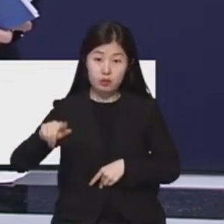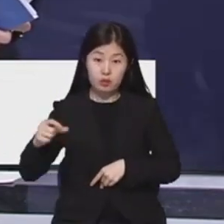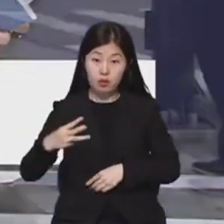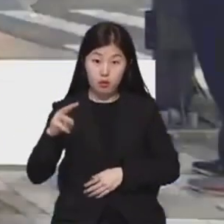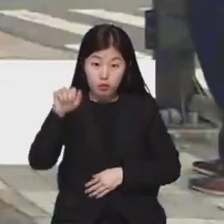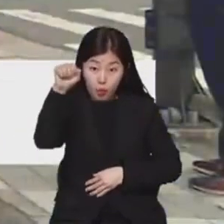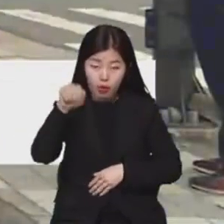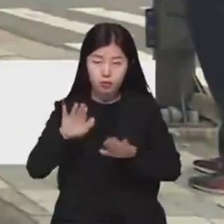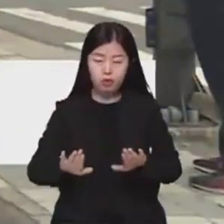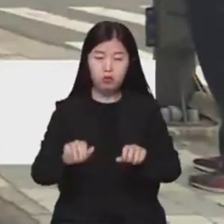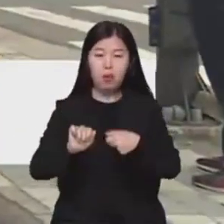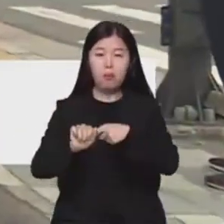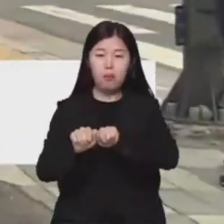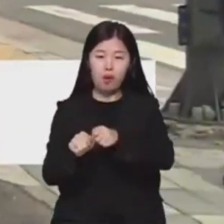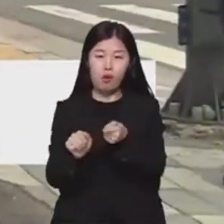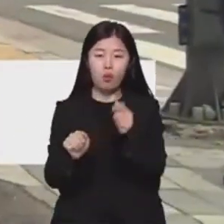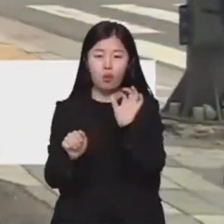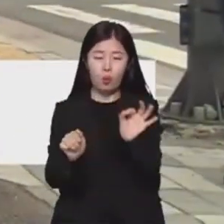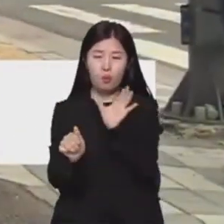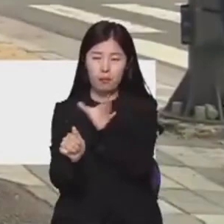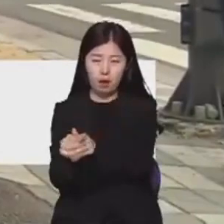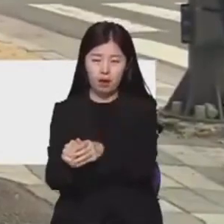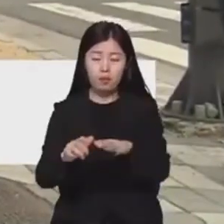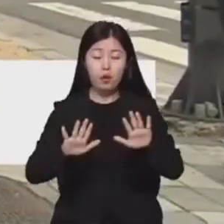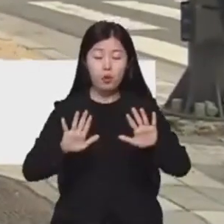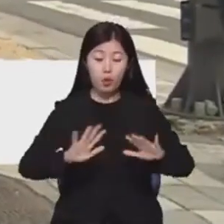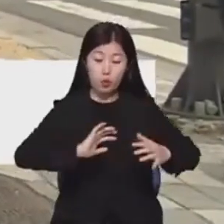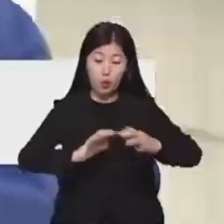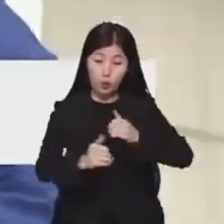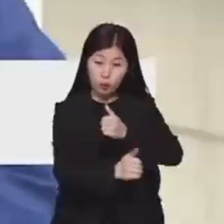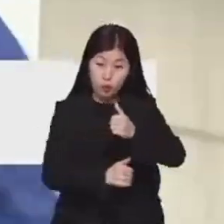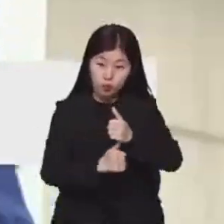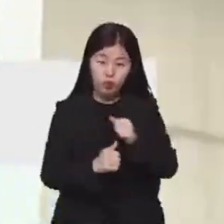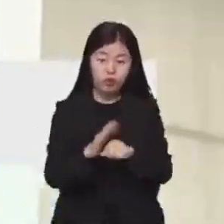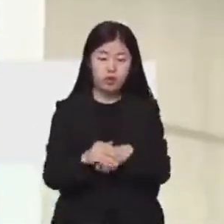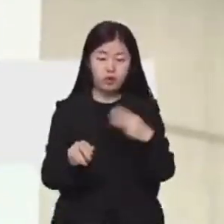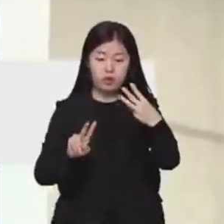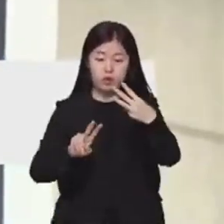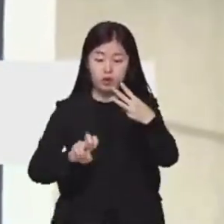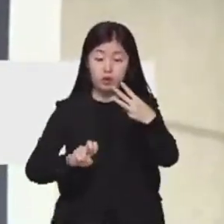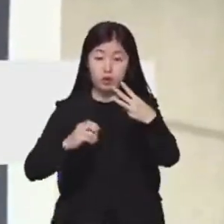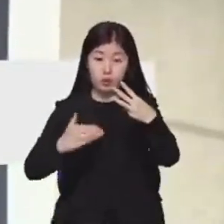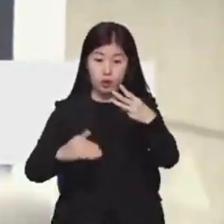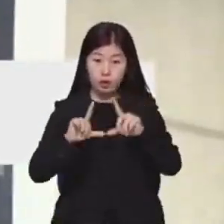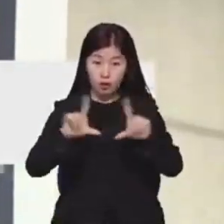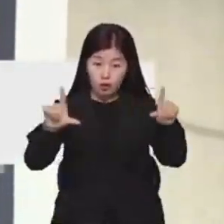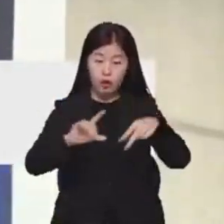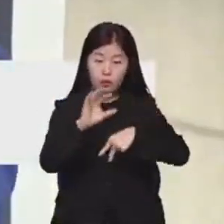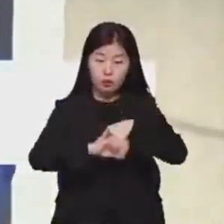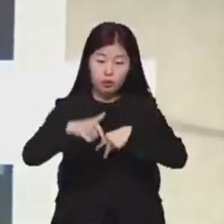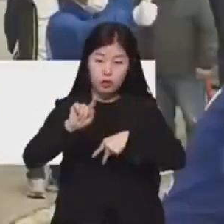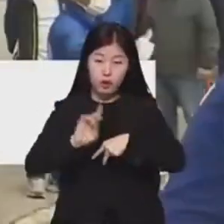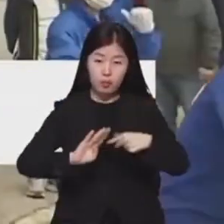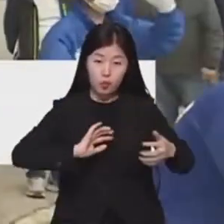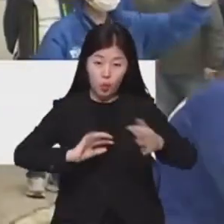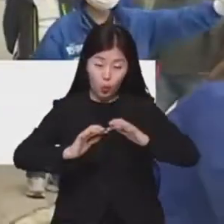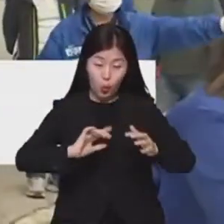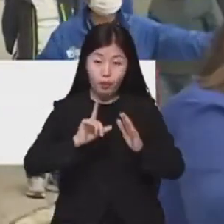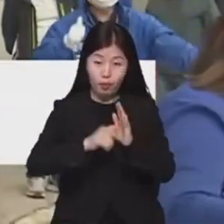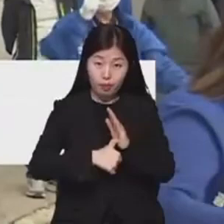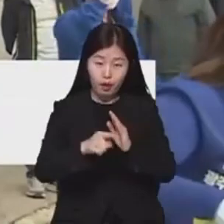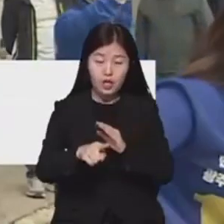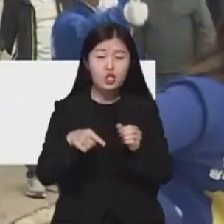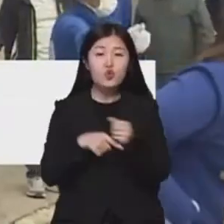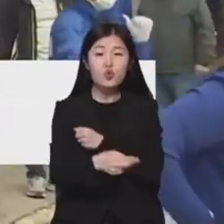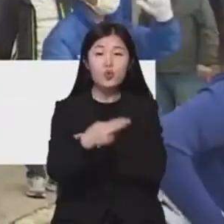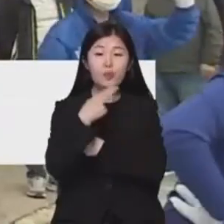부과됐습니다. 광주광역시 선거방송 토론위원회는 지난달 29일 개최된 서구갑 선거구 후보자 토론회에 정당한